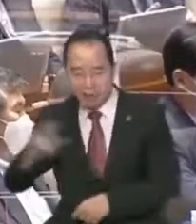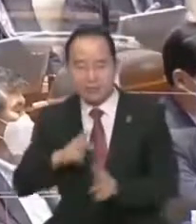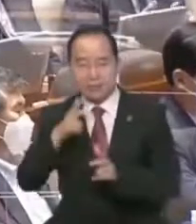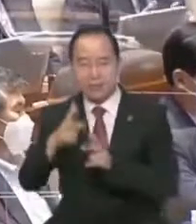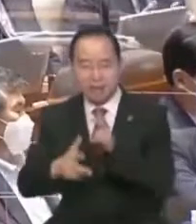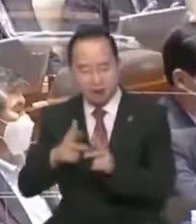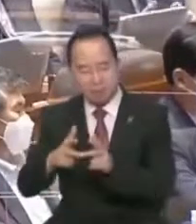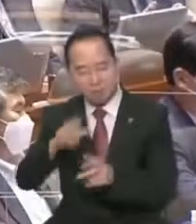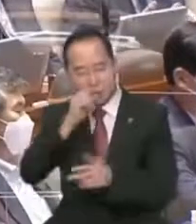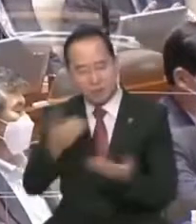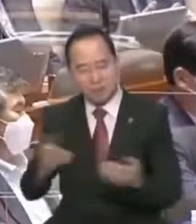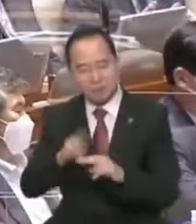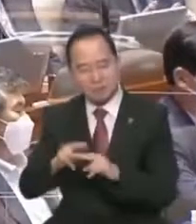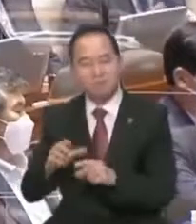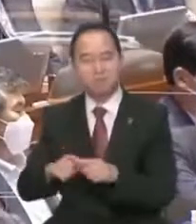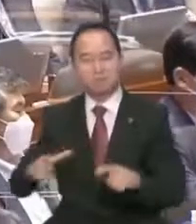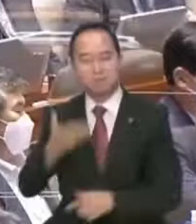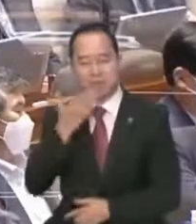유지할 수 있습니다.